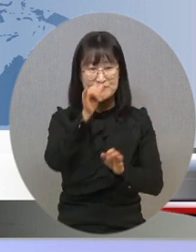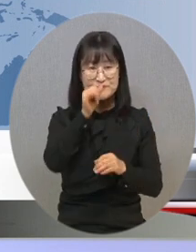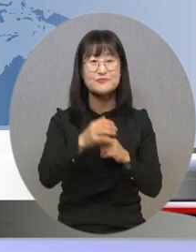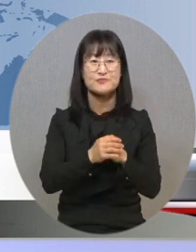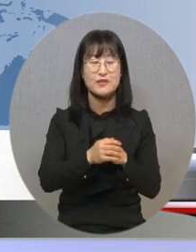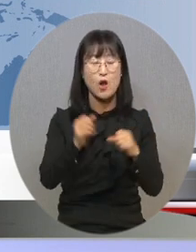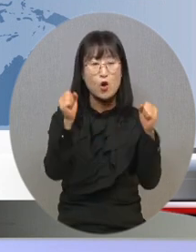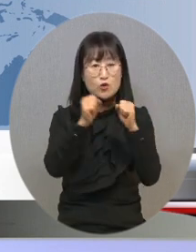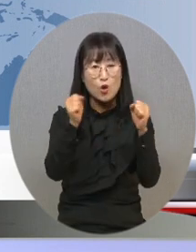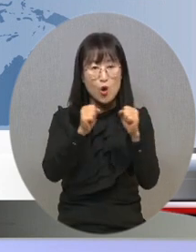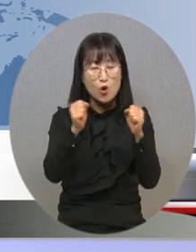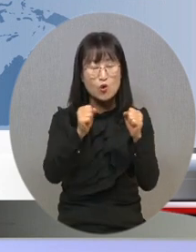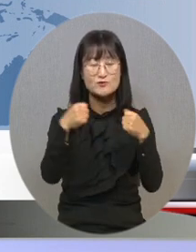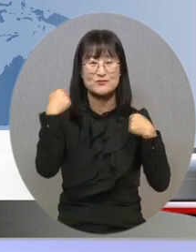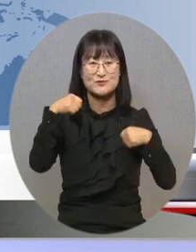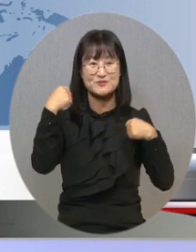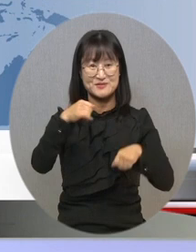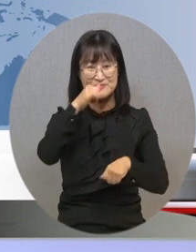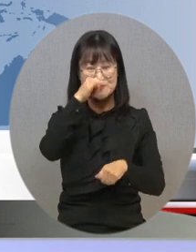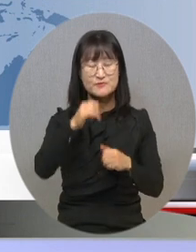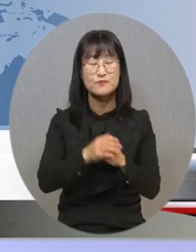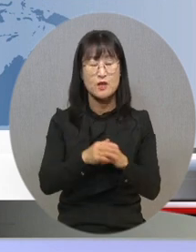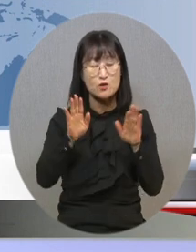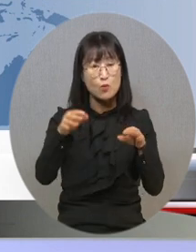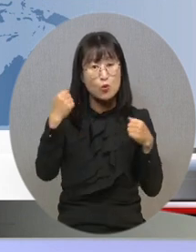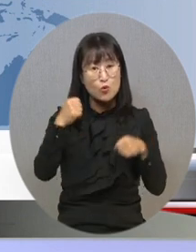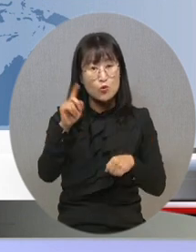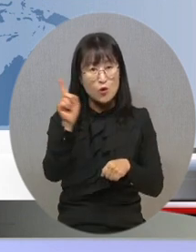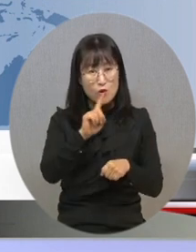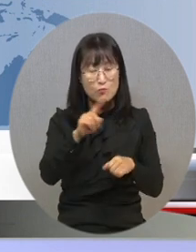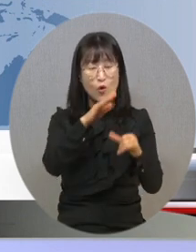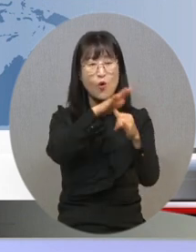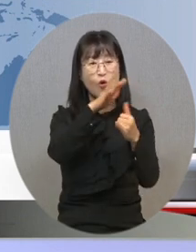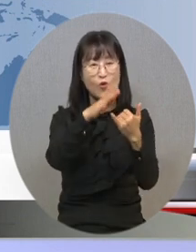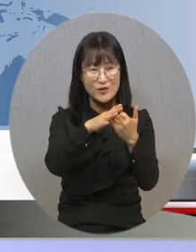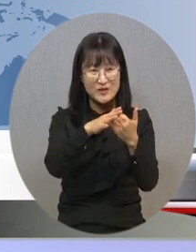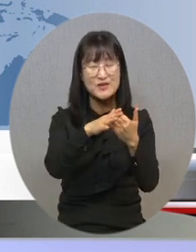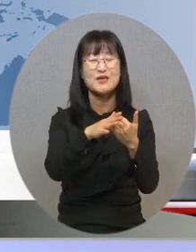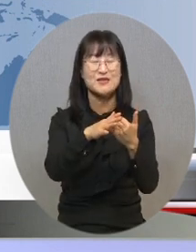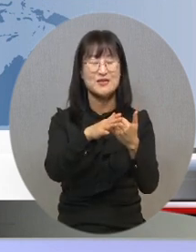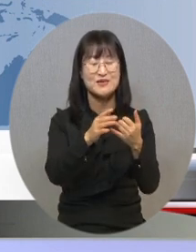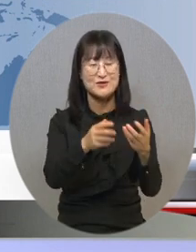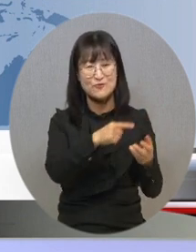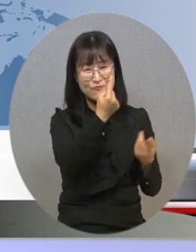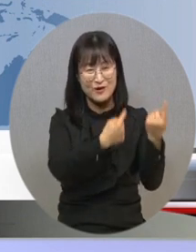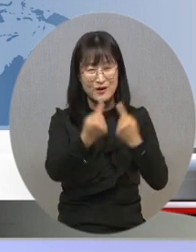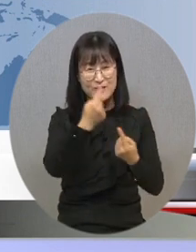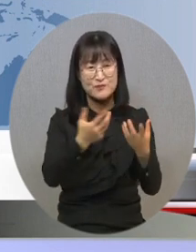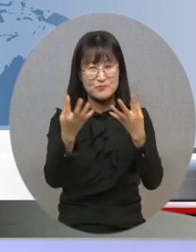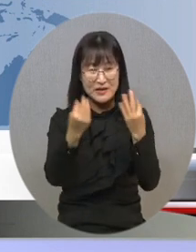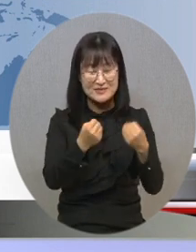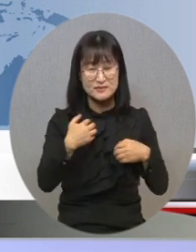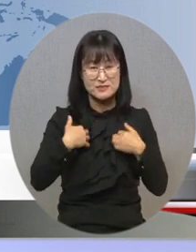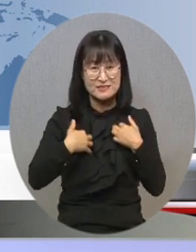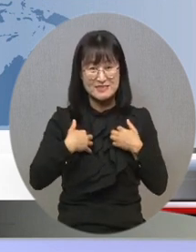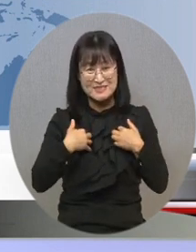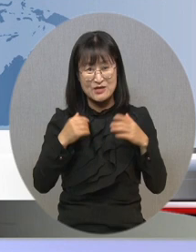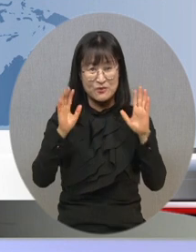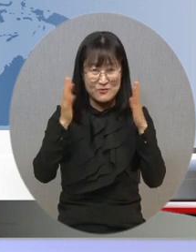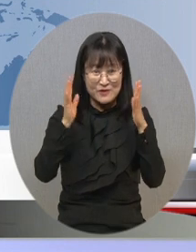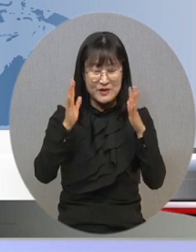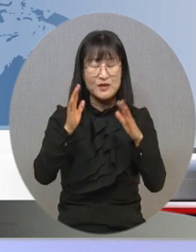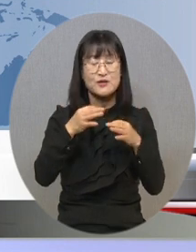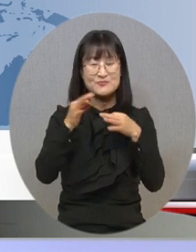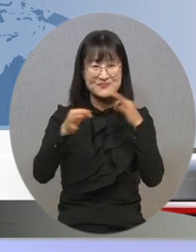겨울 콘서트를 열었습니다. 이번 공연은 어린이 관객들이 공연장을 가득 메우며 즐거움의 환호가